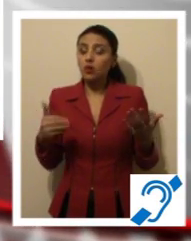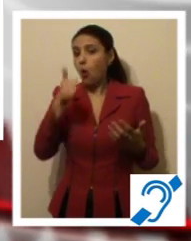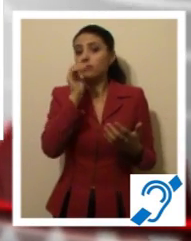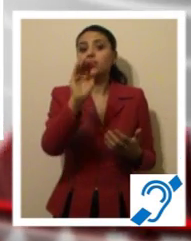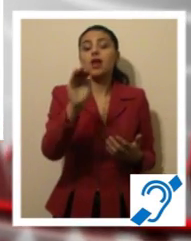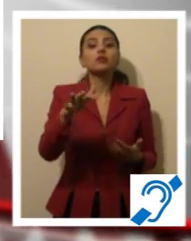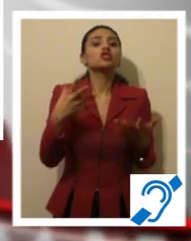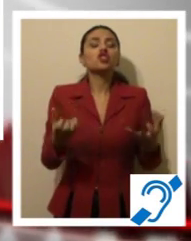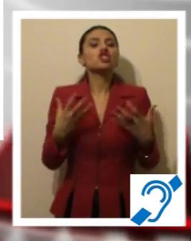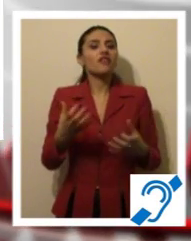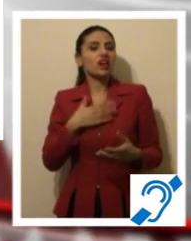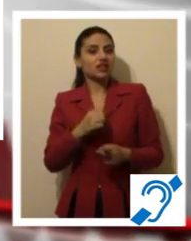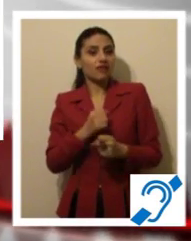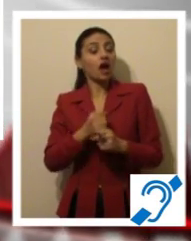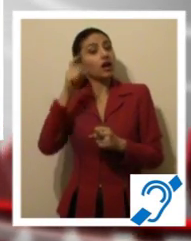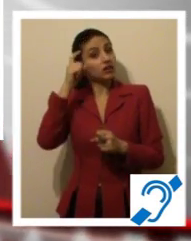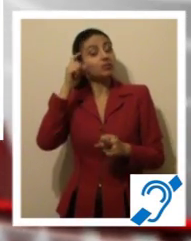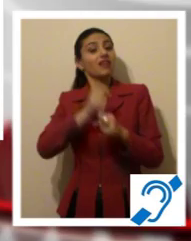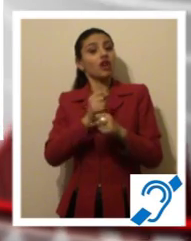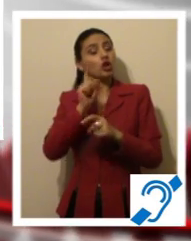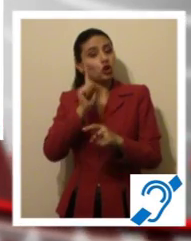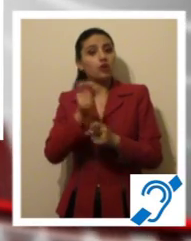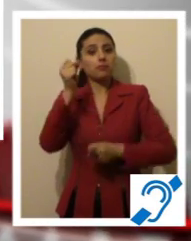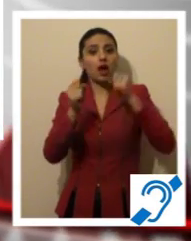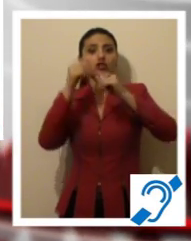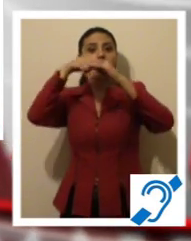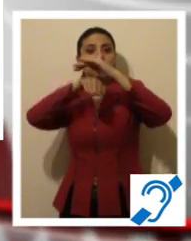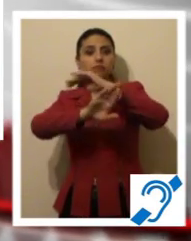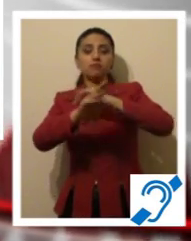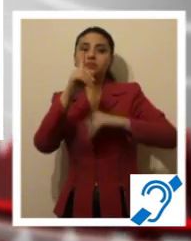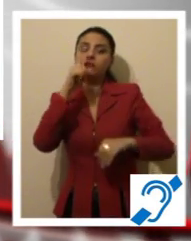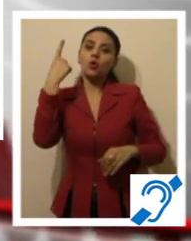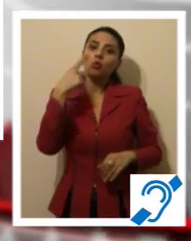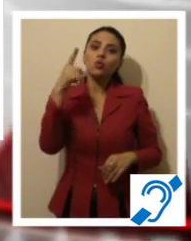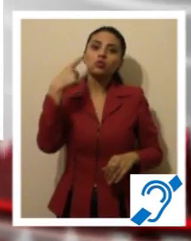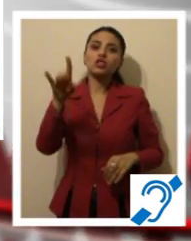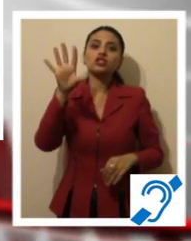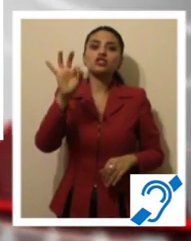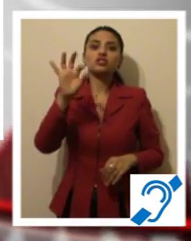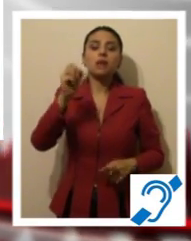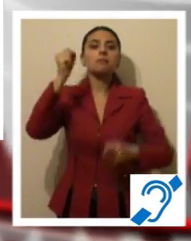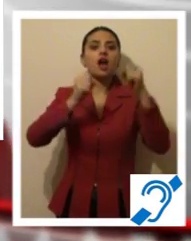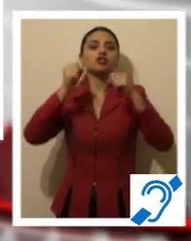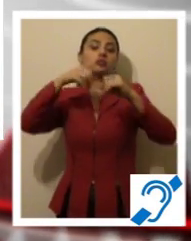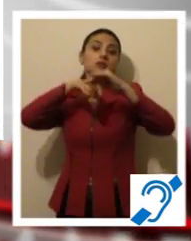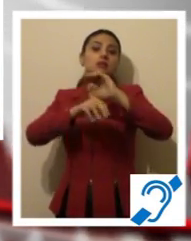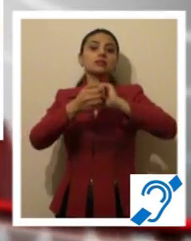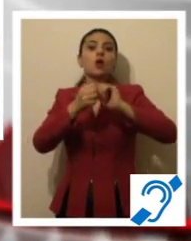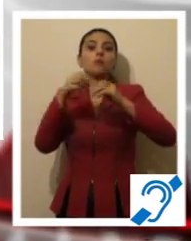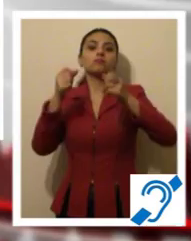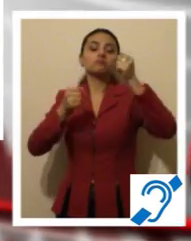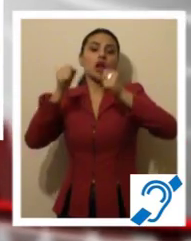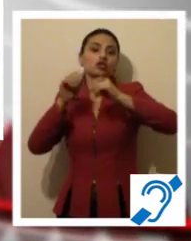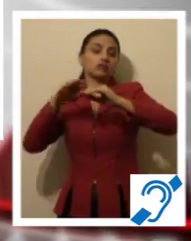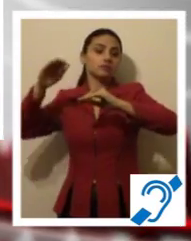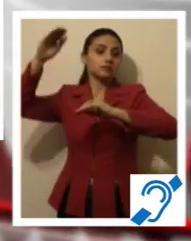facem o parcare pe structură ușoară cu un nivel. Să urcăm 100-150 de mașini sus, sunt vreo 300 și ceva de mașini jos. În